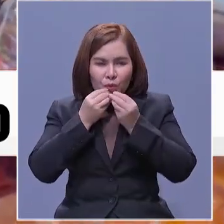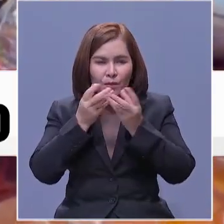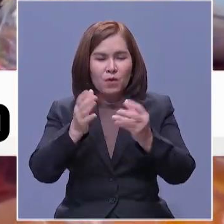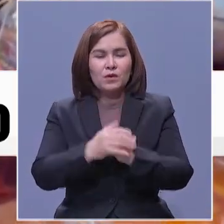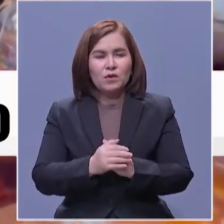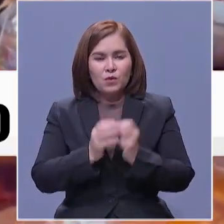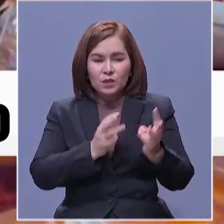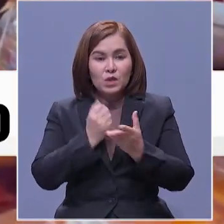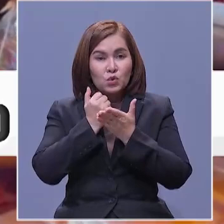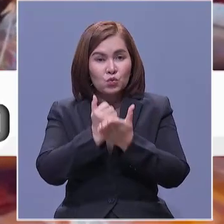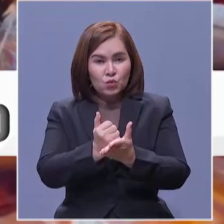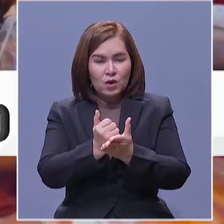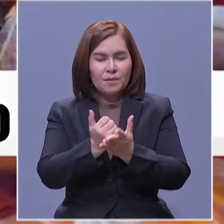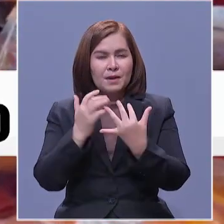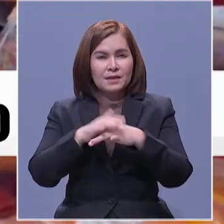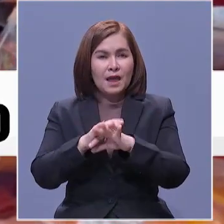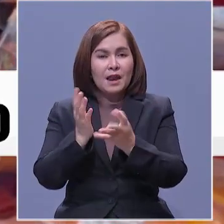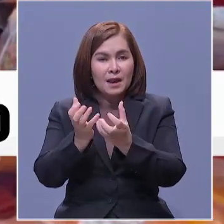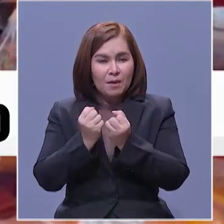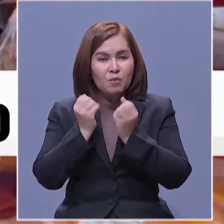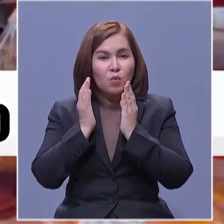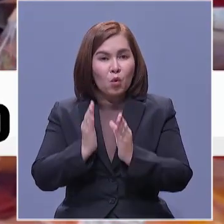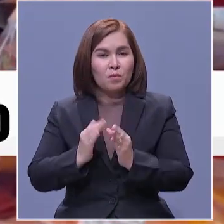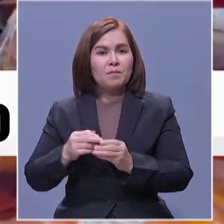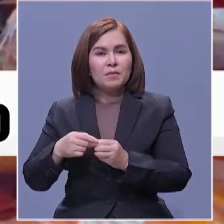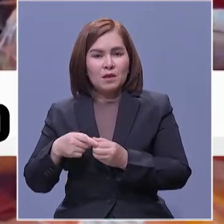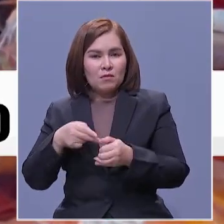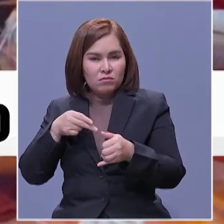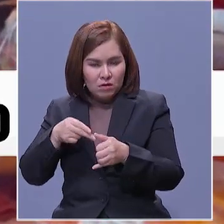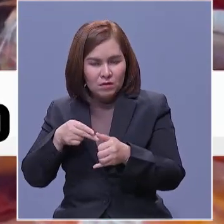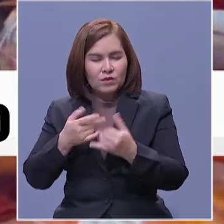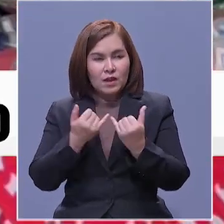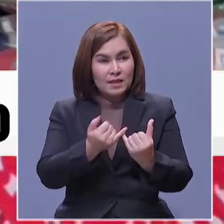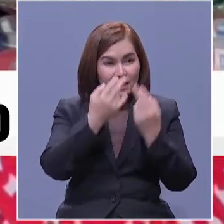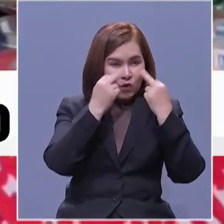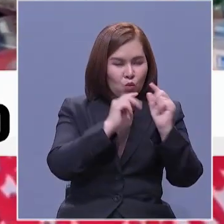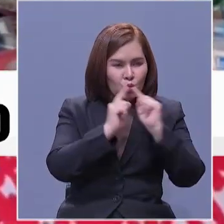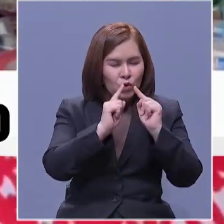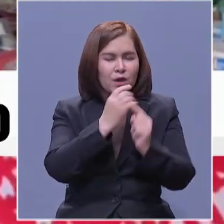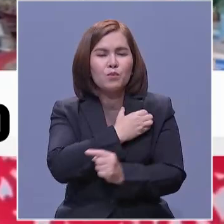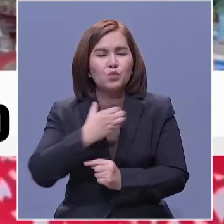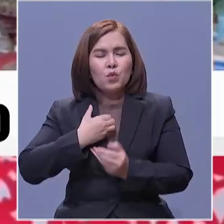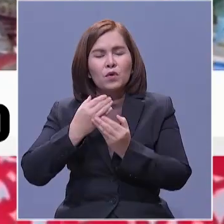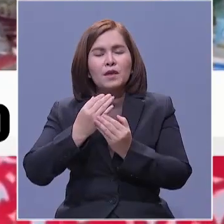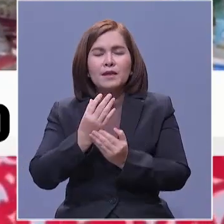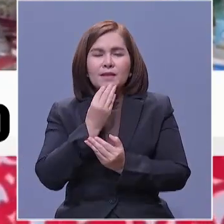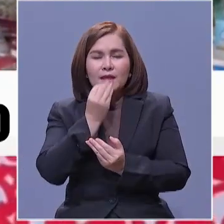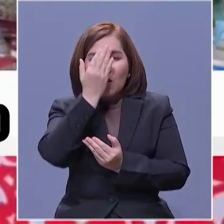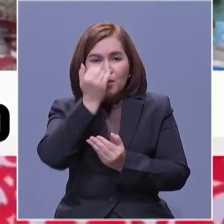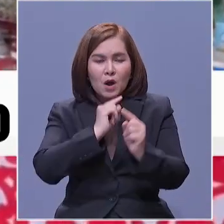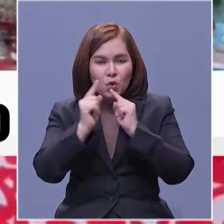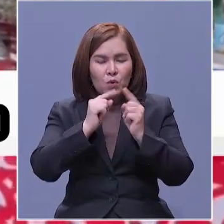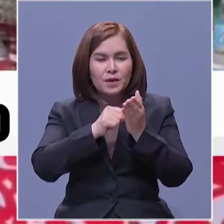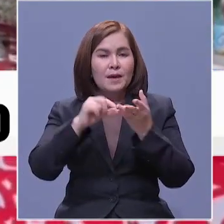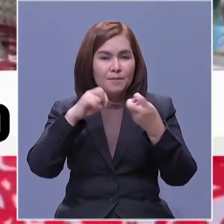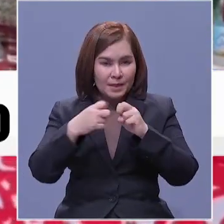กันเนี่ยเห็นบอกว่าตัวท่านนายกเองวันนี้ก็มีการไปหารือกับท่านทูตอิสราเอลด้วยเพื่อหาทางออกร่วมกันนะครับรวมถึงคุณนุ่มนิ่